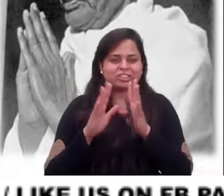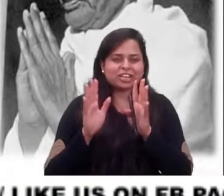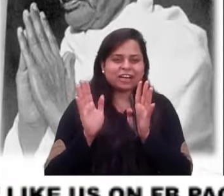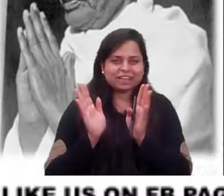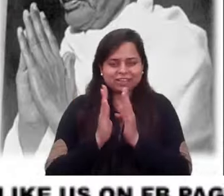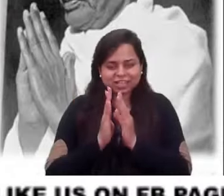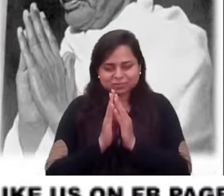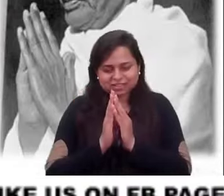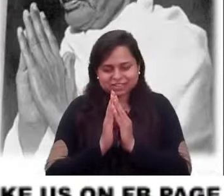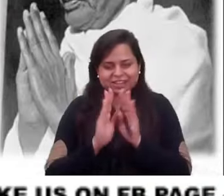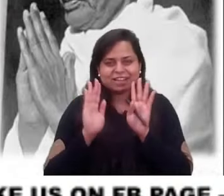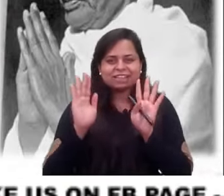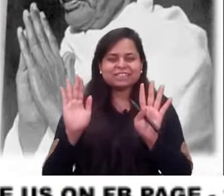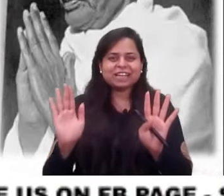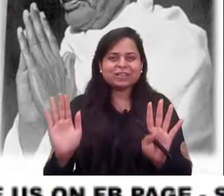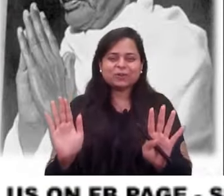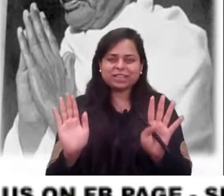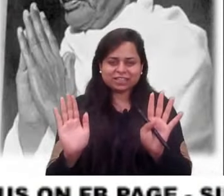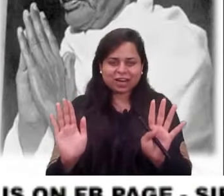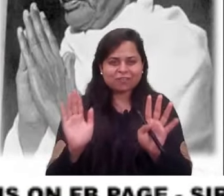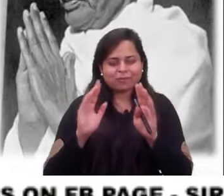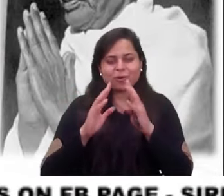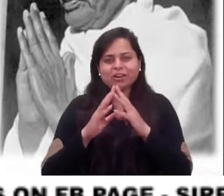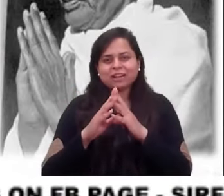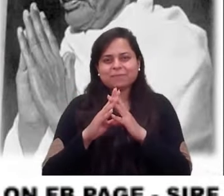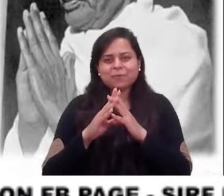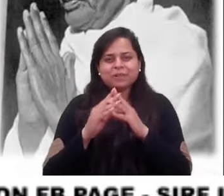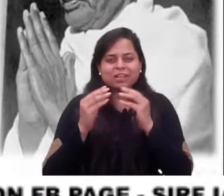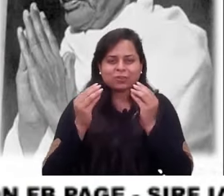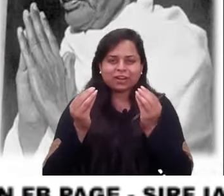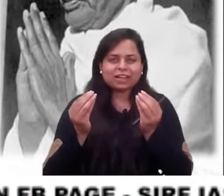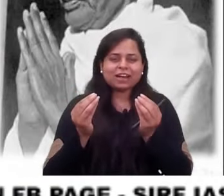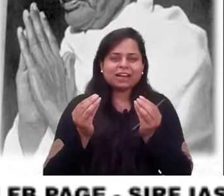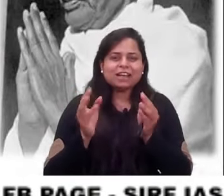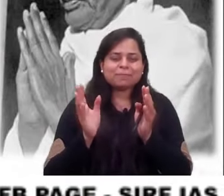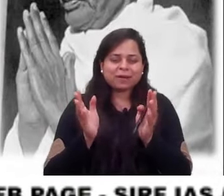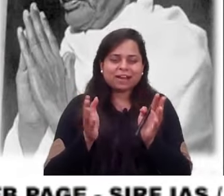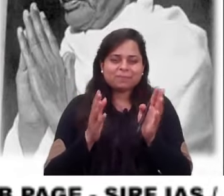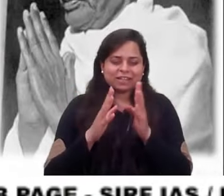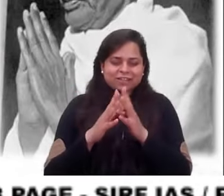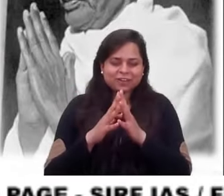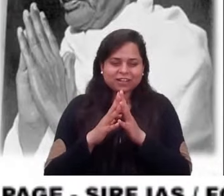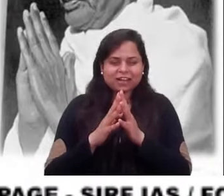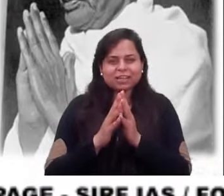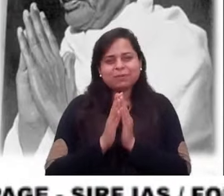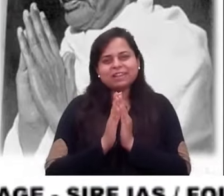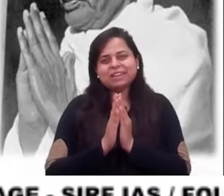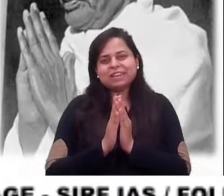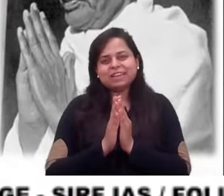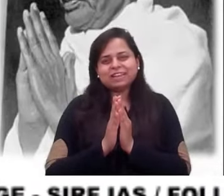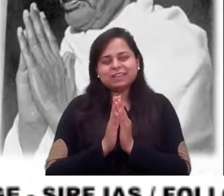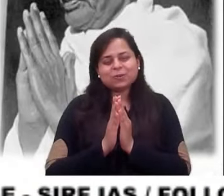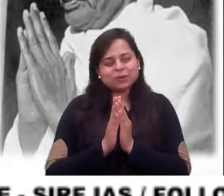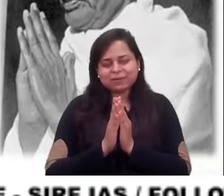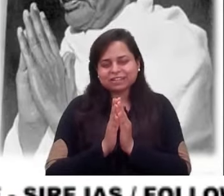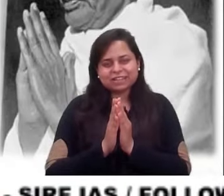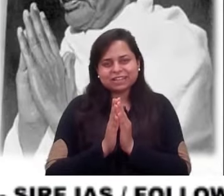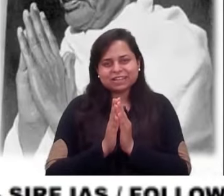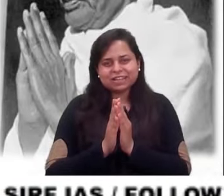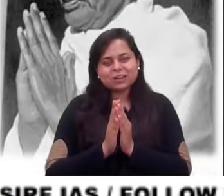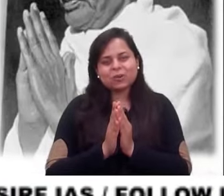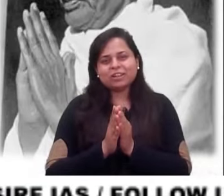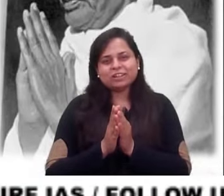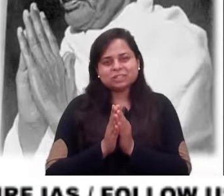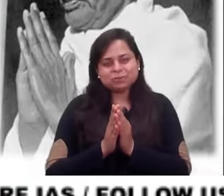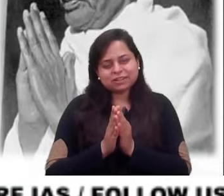करें हमेशा जहां कि देश में किसी तरह शांत हो जाए तनाव प्रमुख विक्रम पिल्लै ने कहा कि मैंने कहा कि भाई को ऑफिस